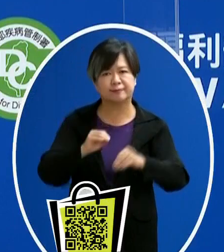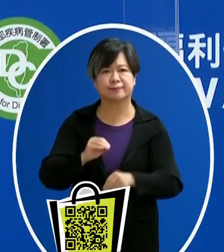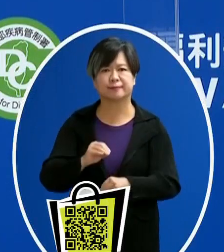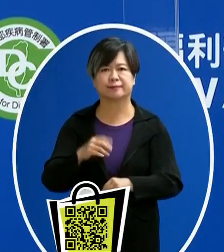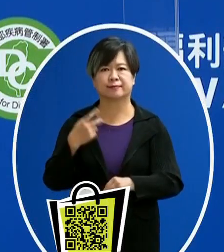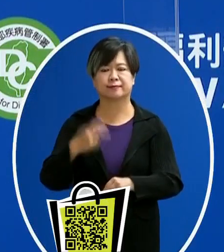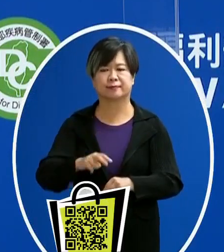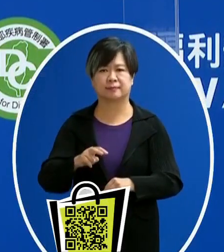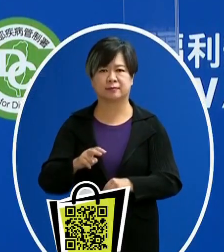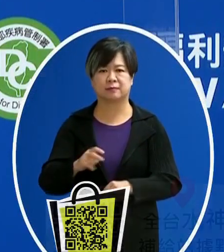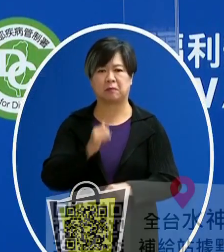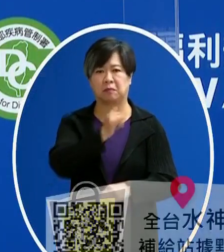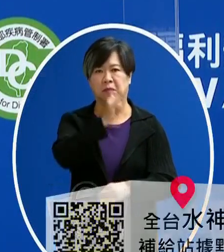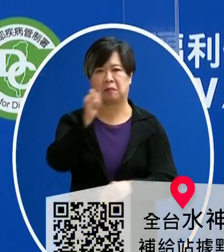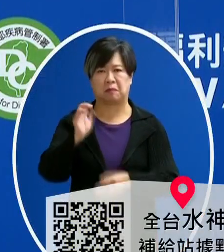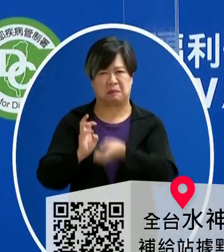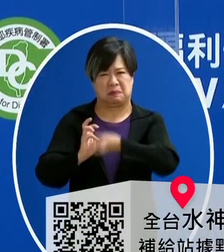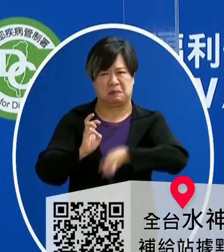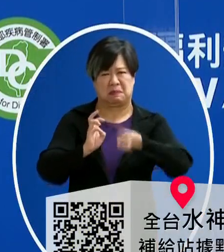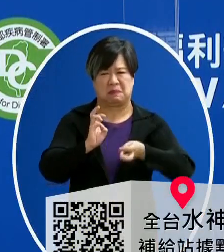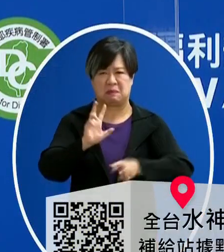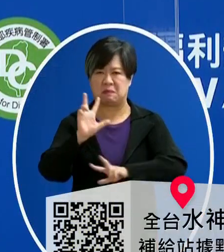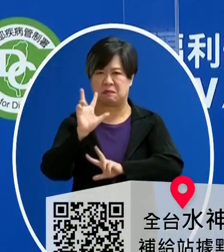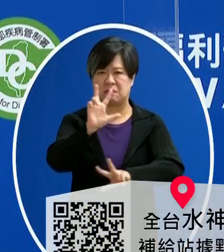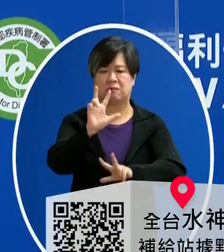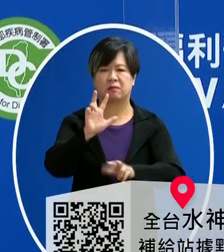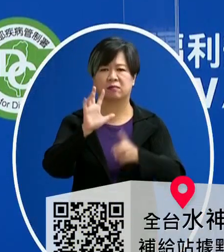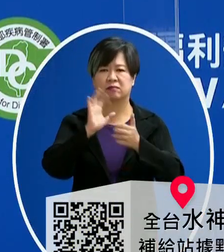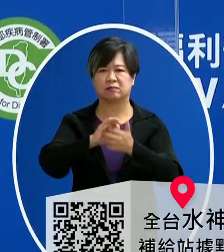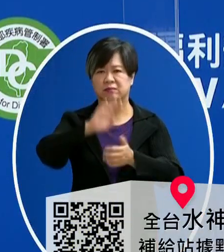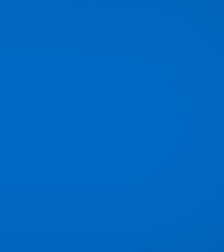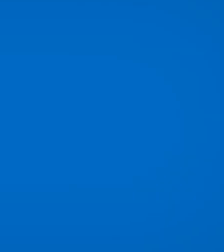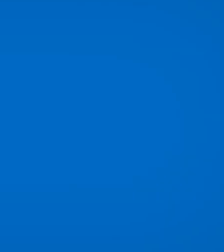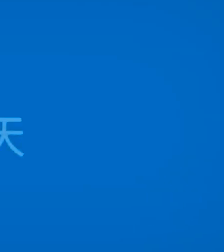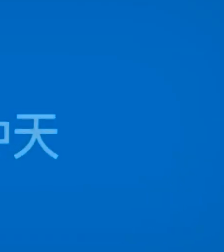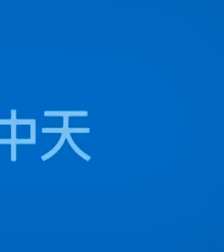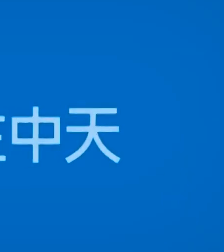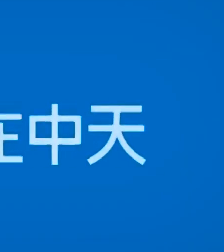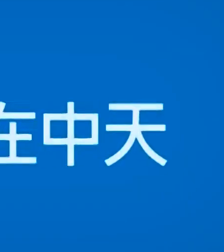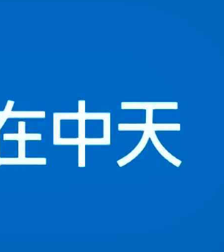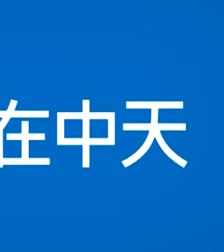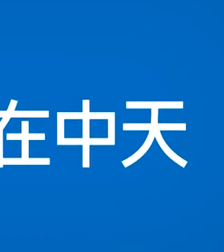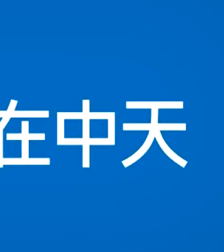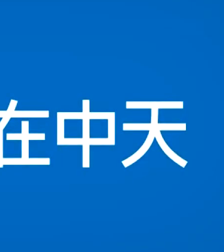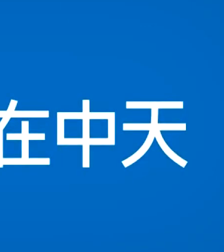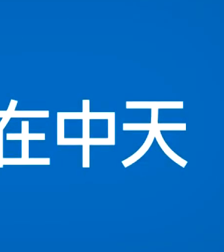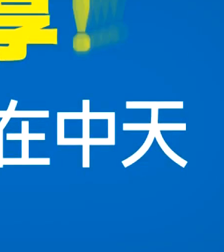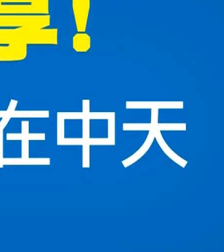他的行踪串得比较清楚，让我们的应调比较完全。